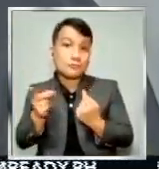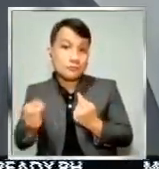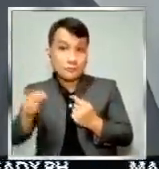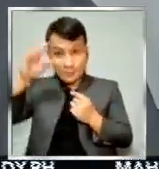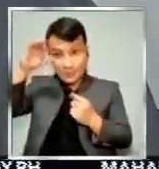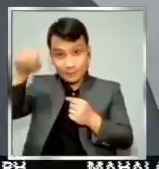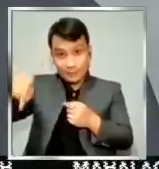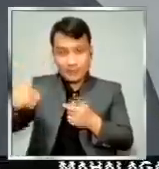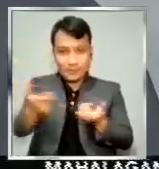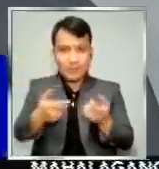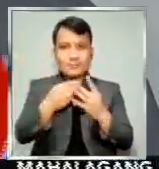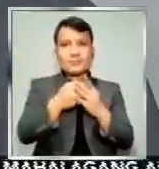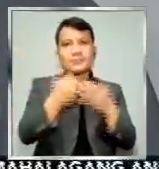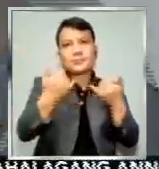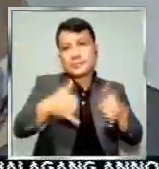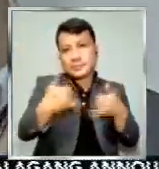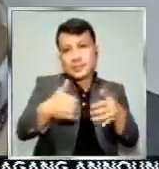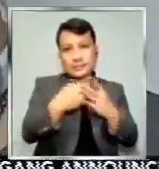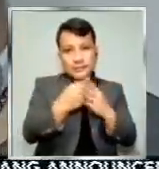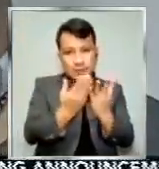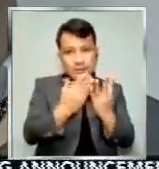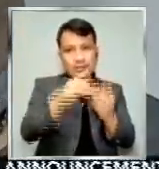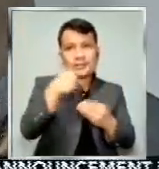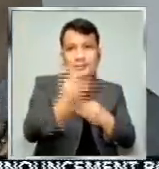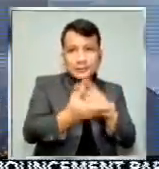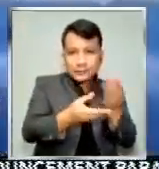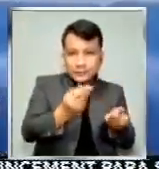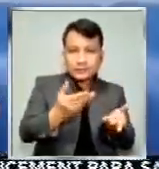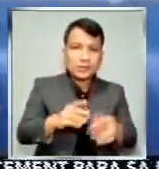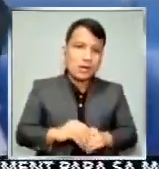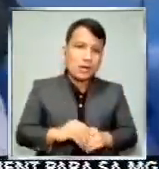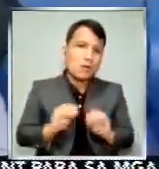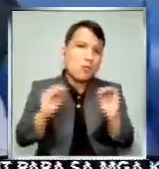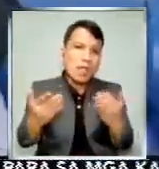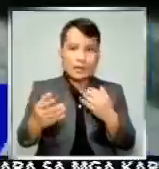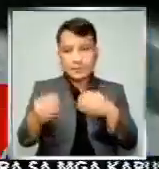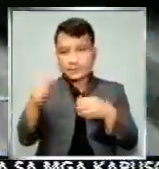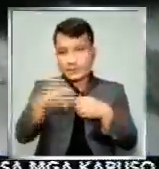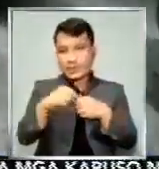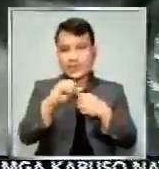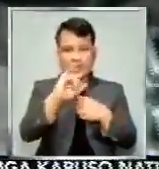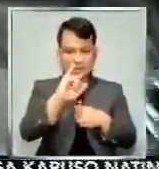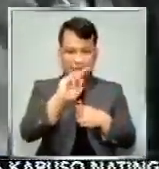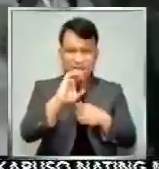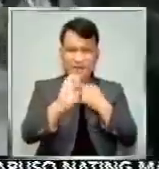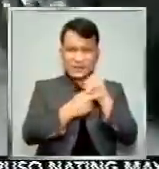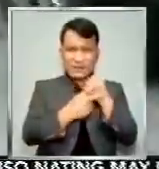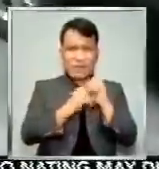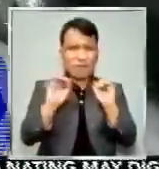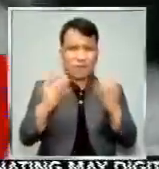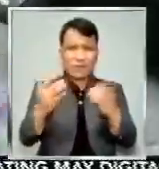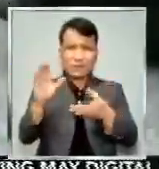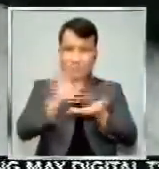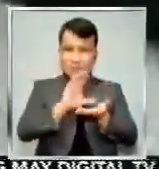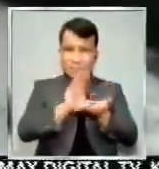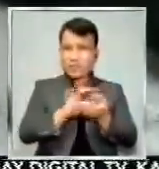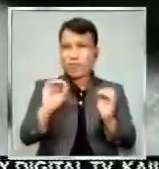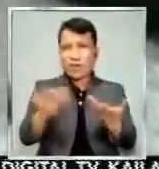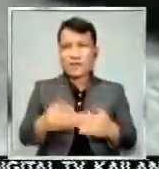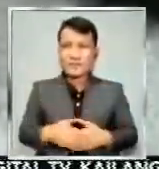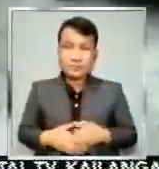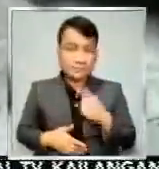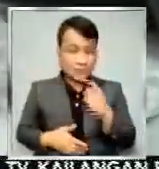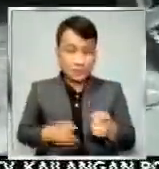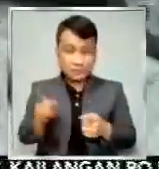sa sugal o sa kasino. Wala talagang investment. No comment. Maaarap siya sa reklamong estafa at paglabag